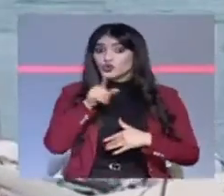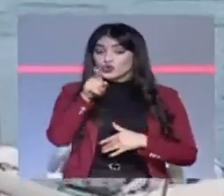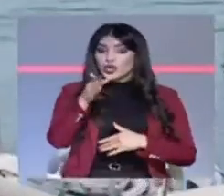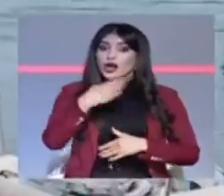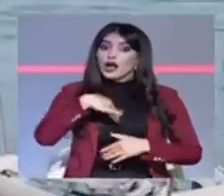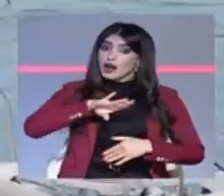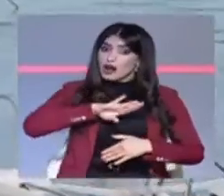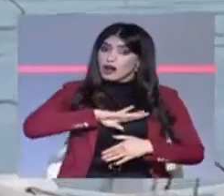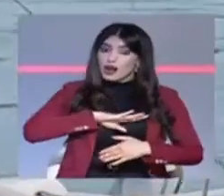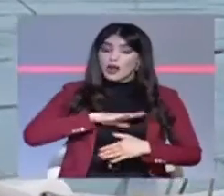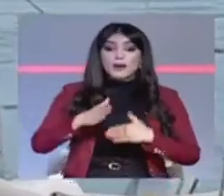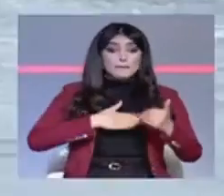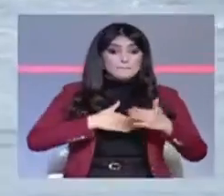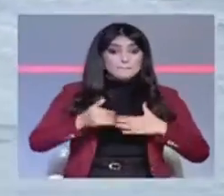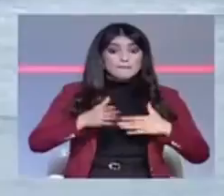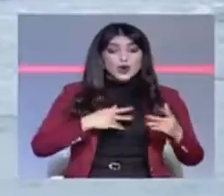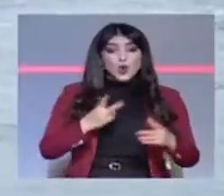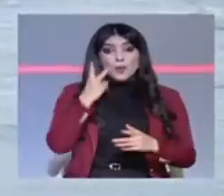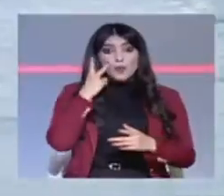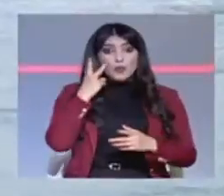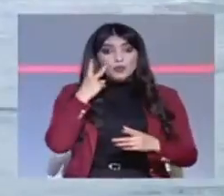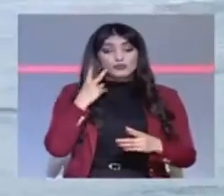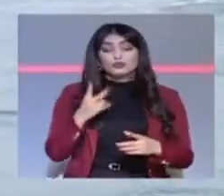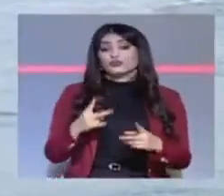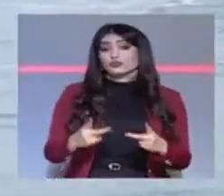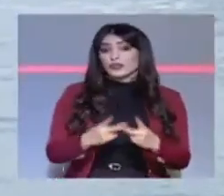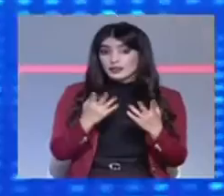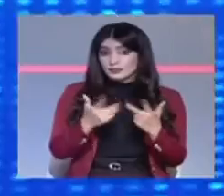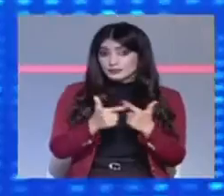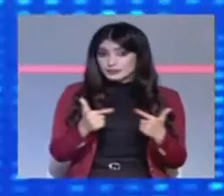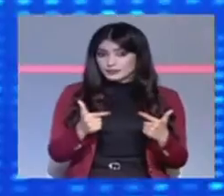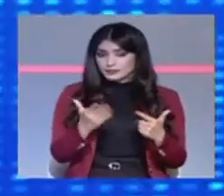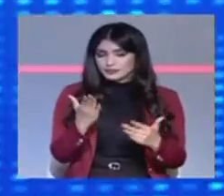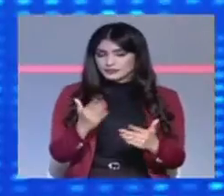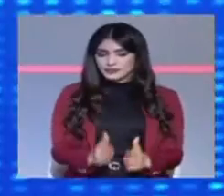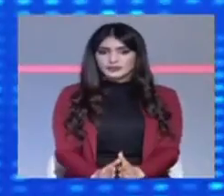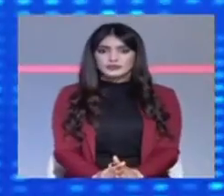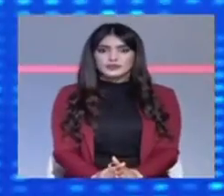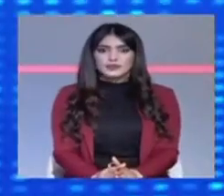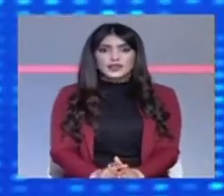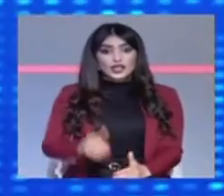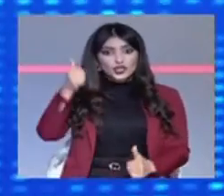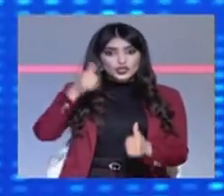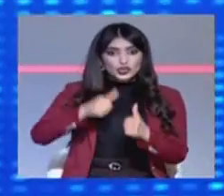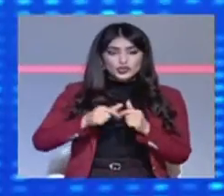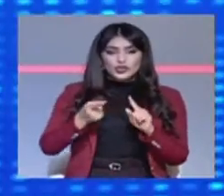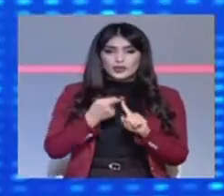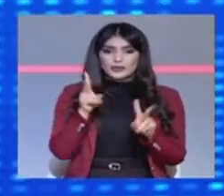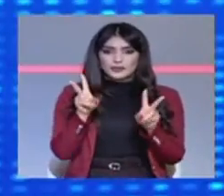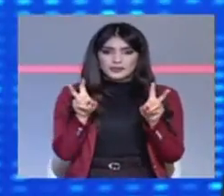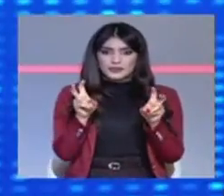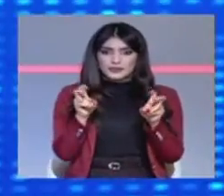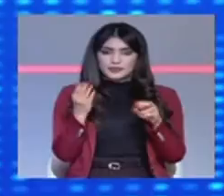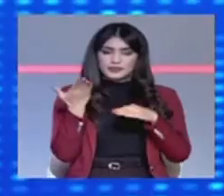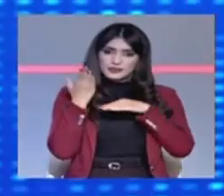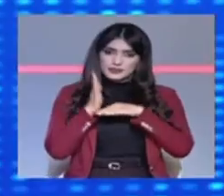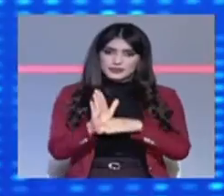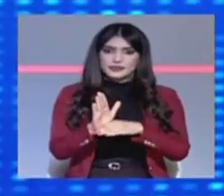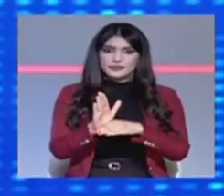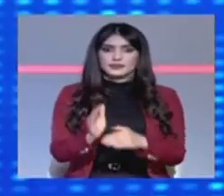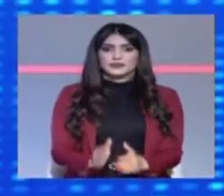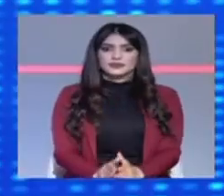كنوز اثريه لا تقدر بثمن الان مشاهدينا الكرام الى التذكير باهم عناوين